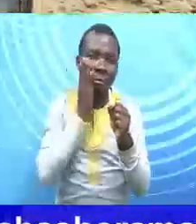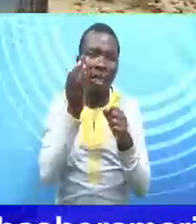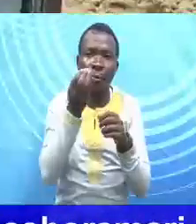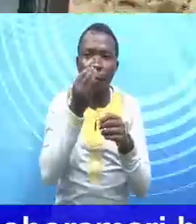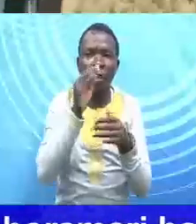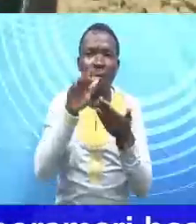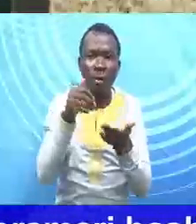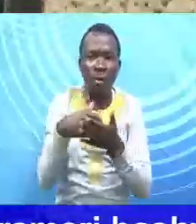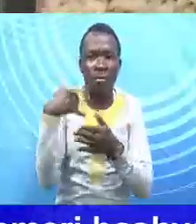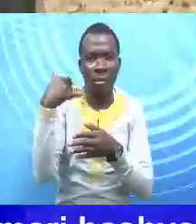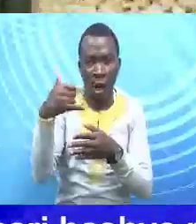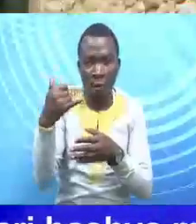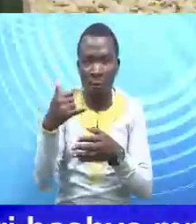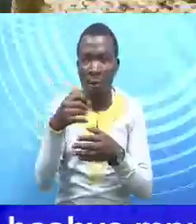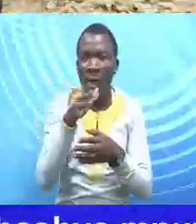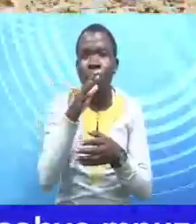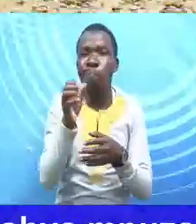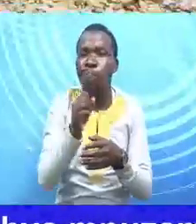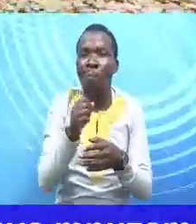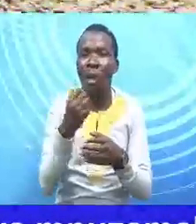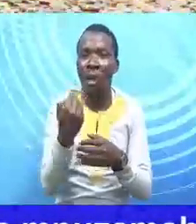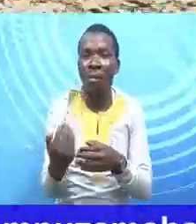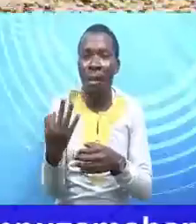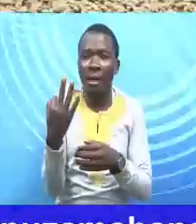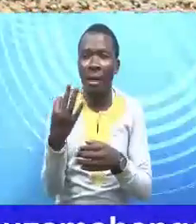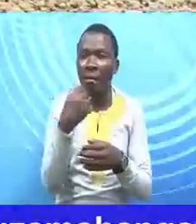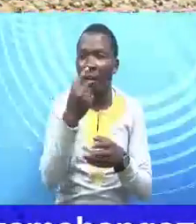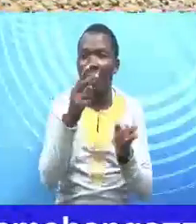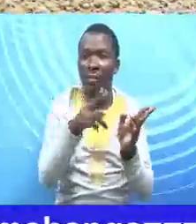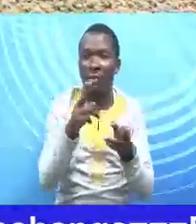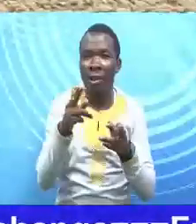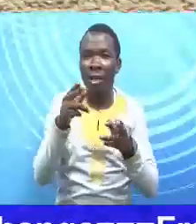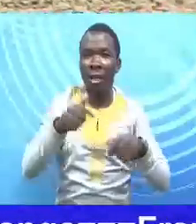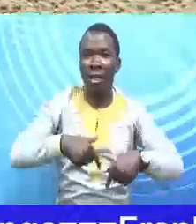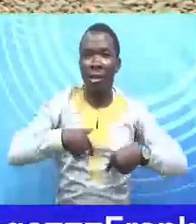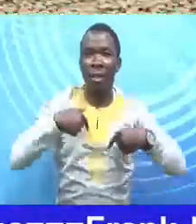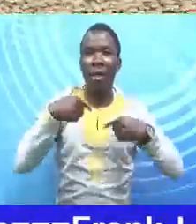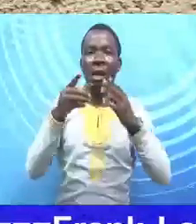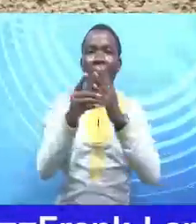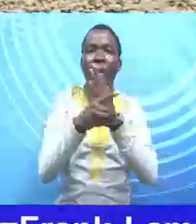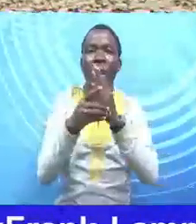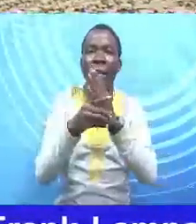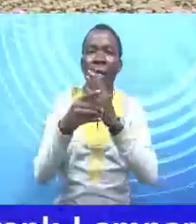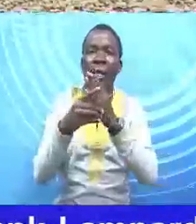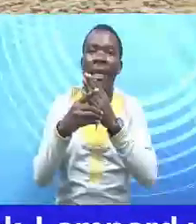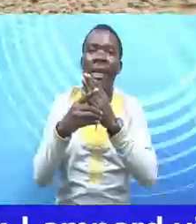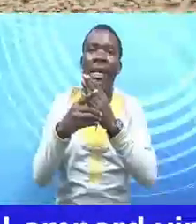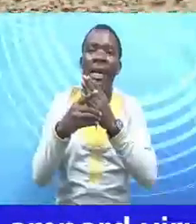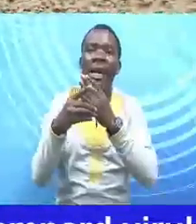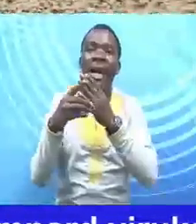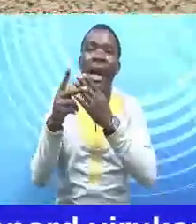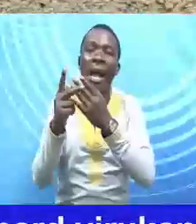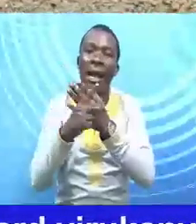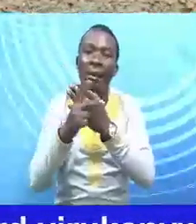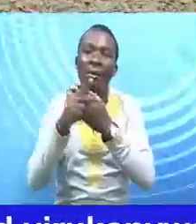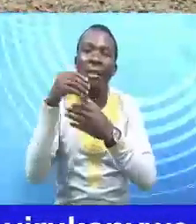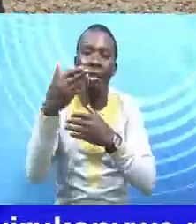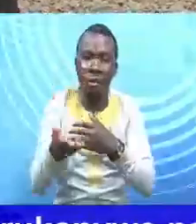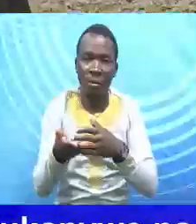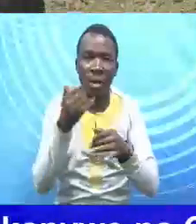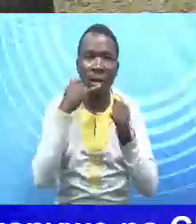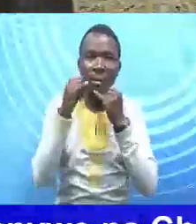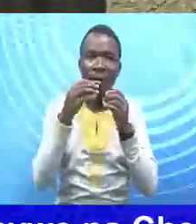Uyu mukecuru w'abana batatu avuga ko mu busanzwe yari yahoze atuye mu karere ka Kayonza, ariko nyuma y'amakuru yaje gutanga